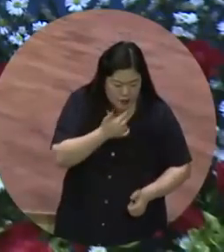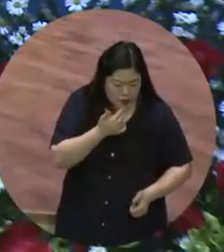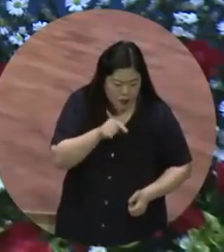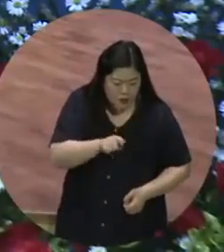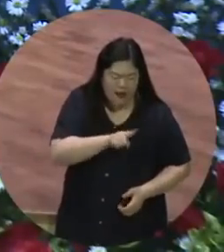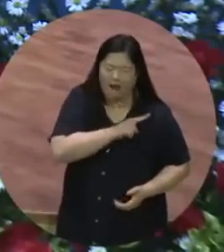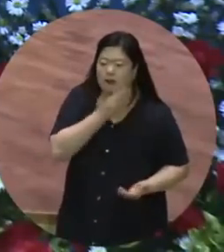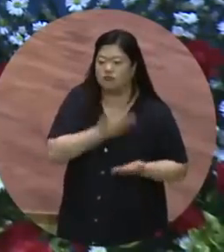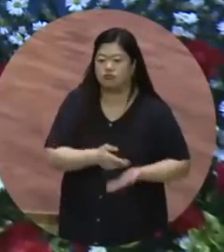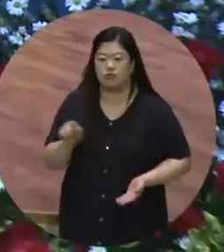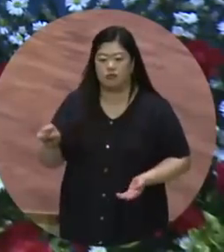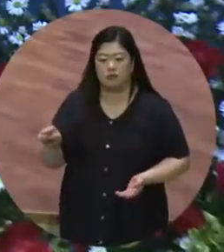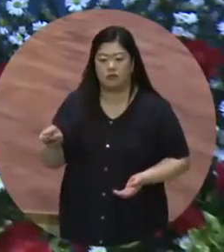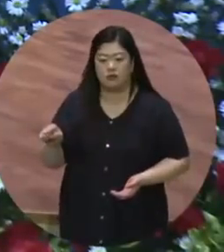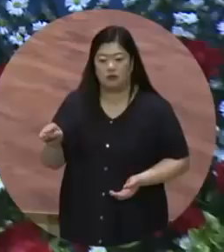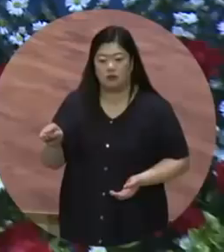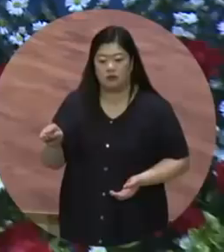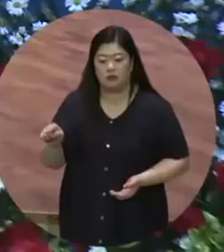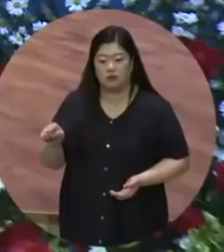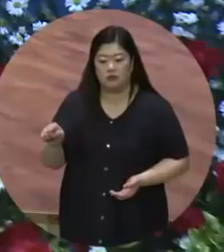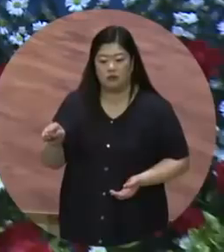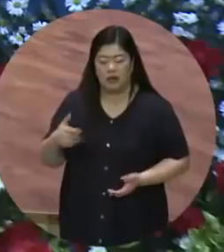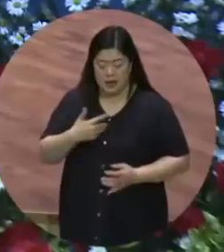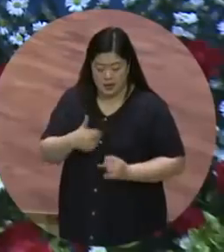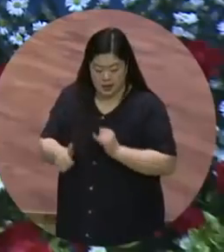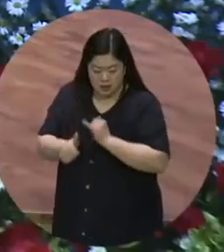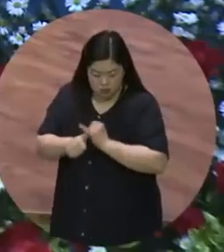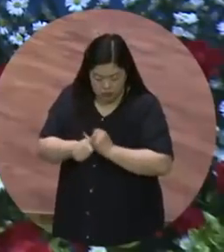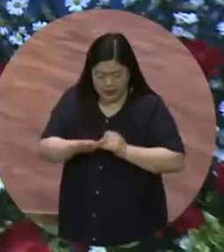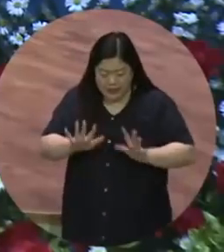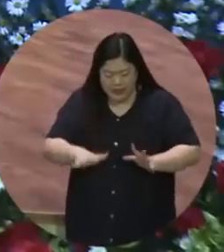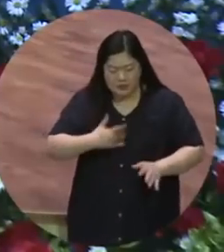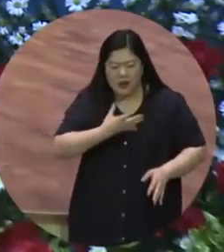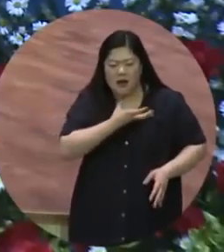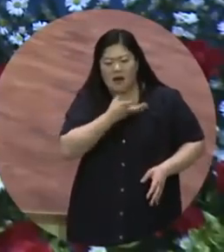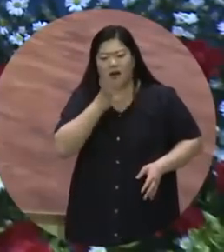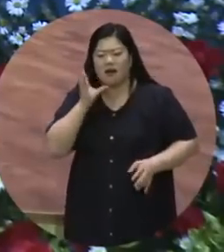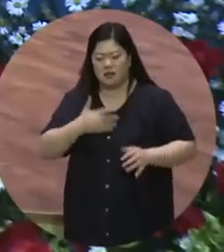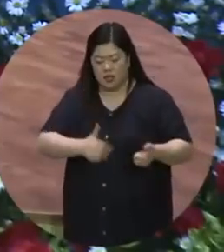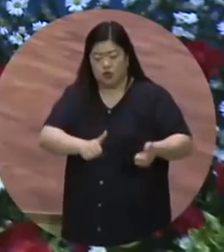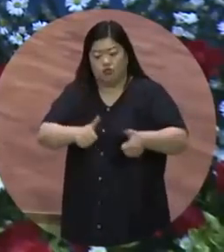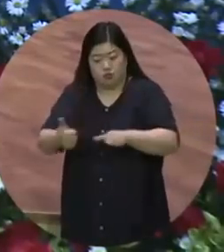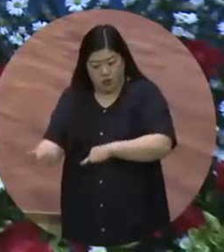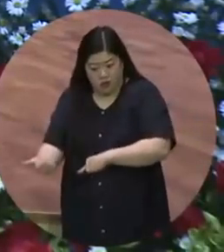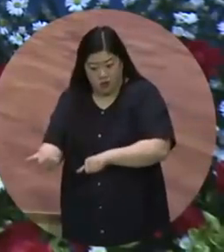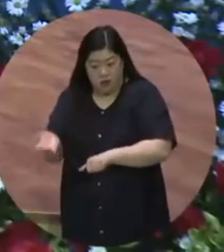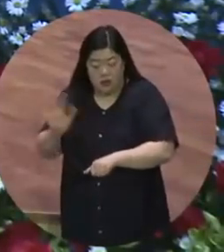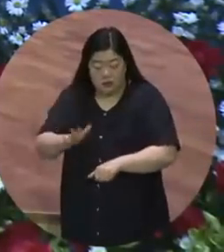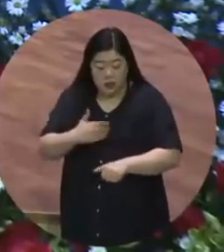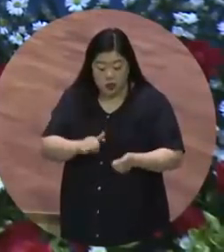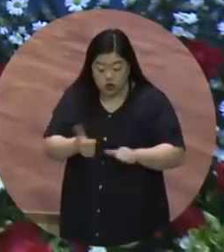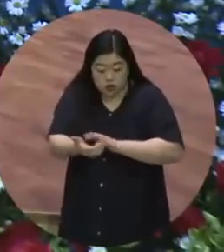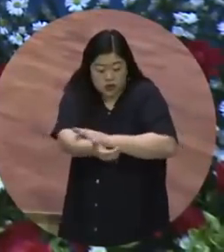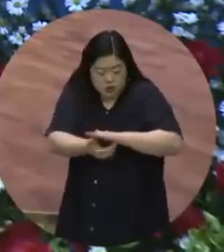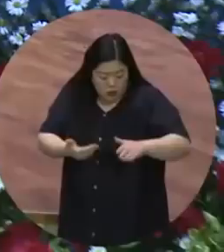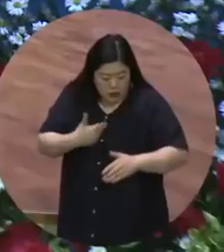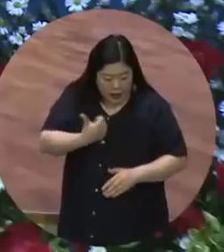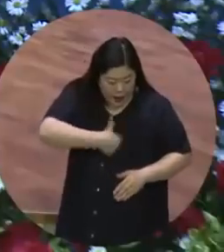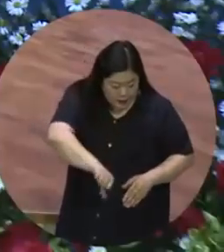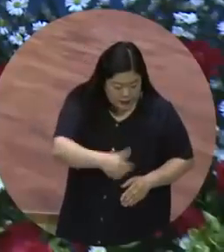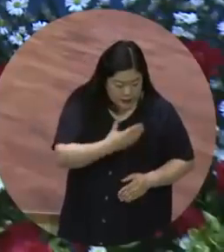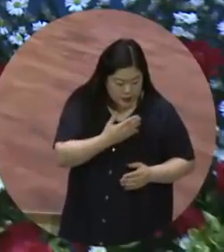전달. 어떤 상황 속에서도 내가 이 언약을 전달하고 말 것이다. 본문 통해서 우리 영계제 성도들은